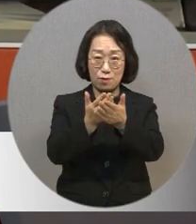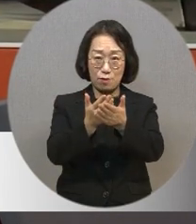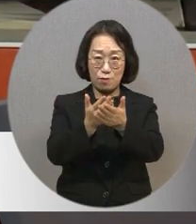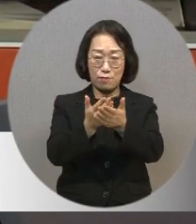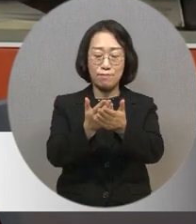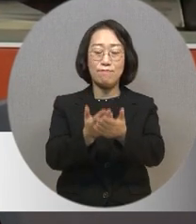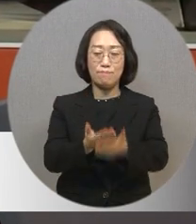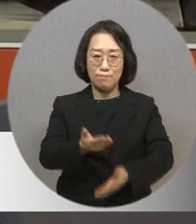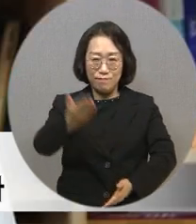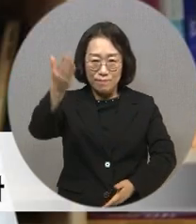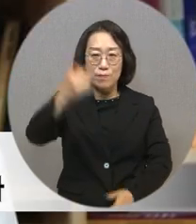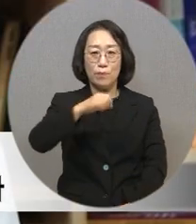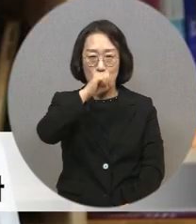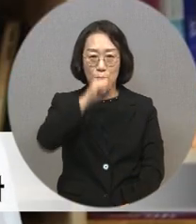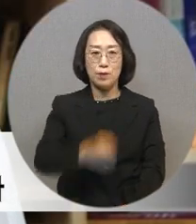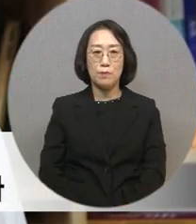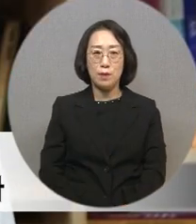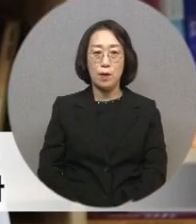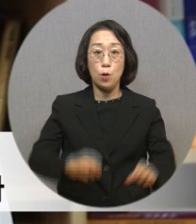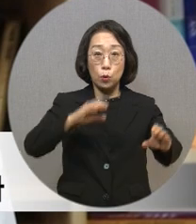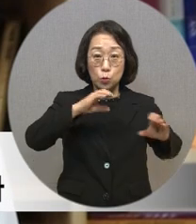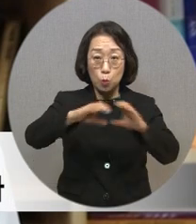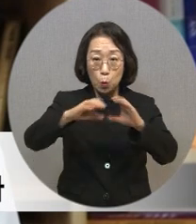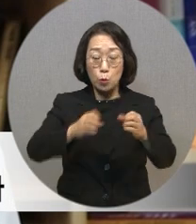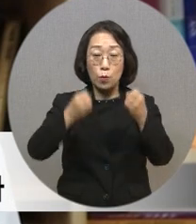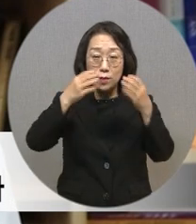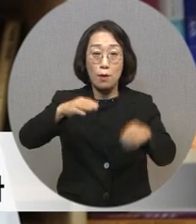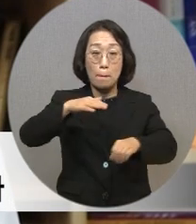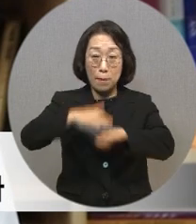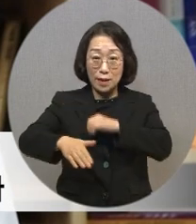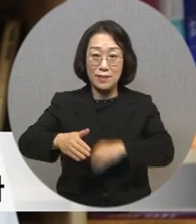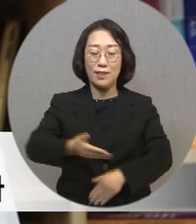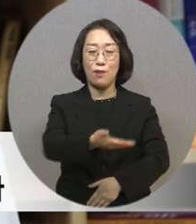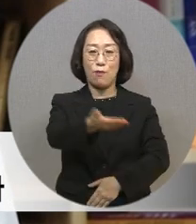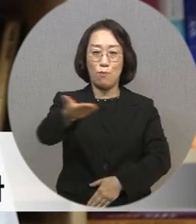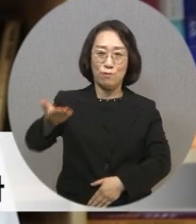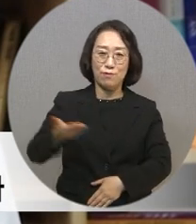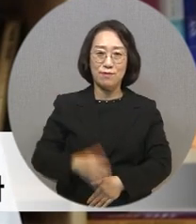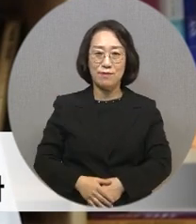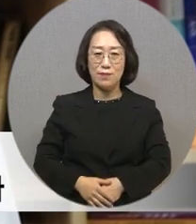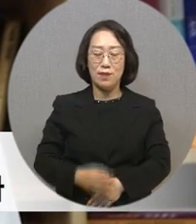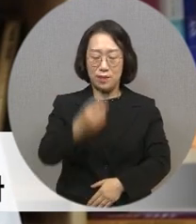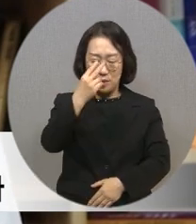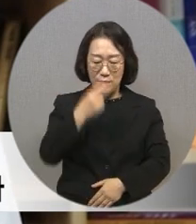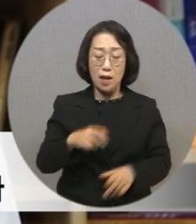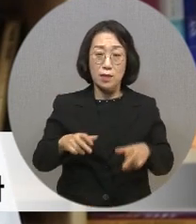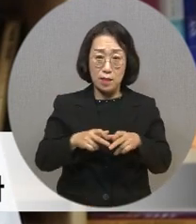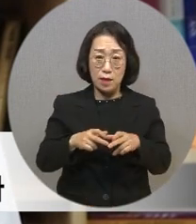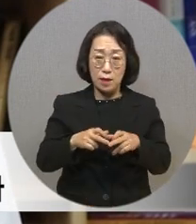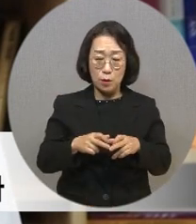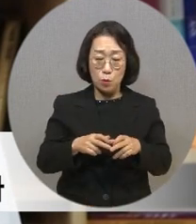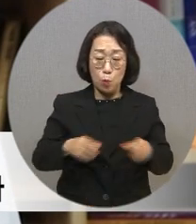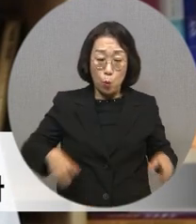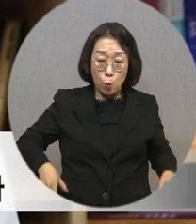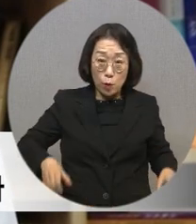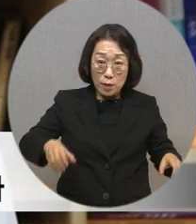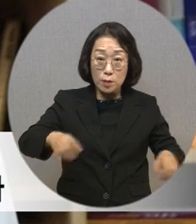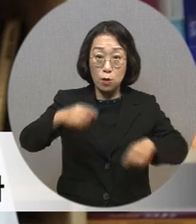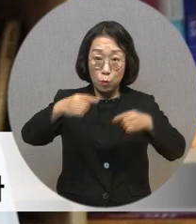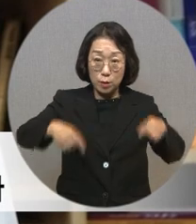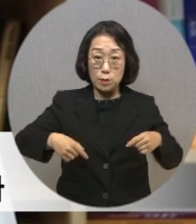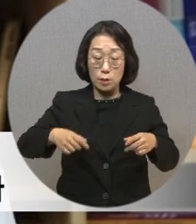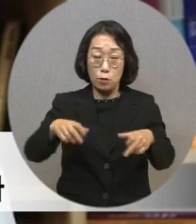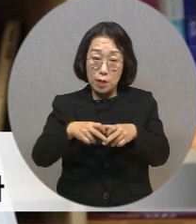방향으로 갔으면 좋겠습니다. 소통의 새로운 방식을 열어가는 여러분, 시각장애인, 휠체어 사용 장애인들이 모여가지고 이렇게